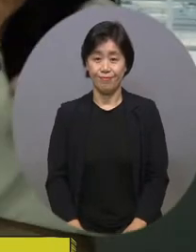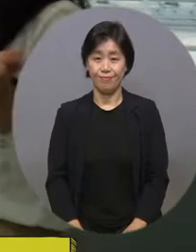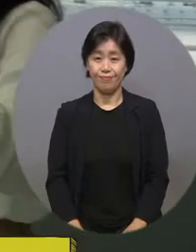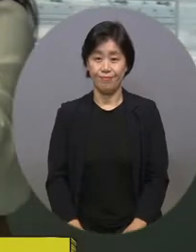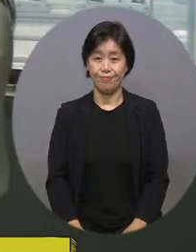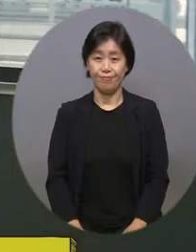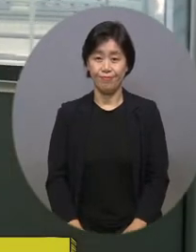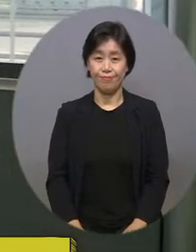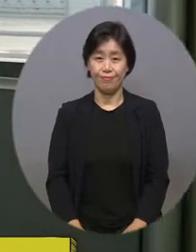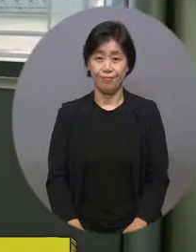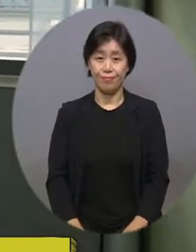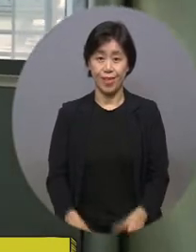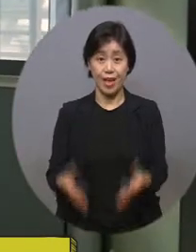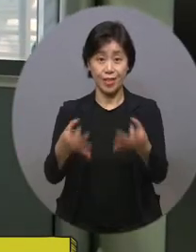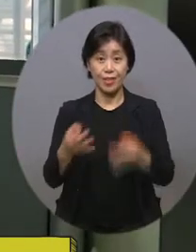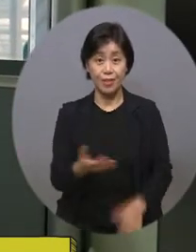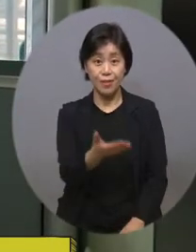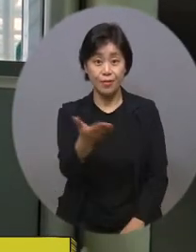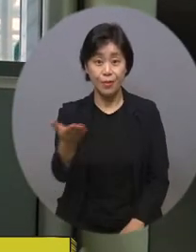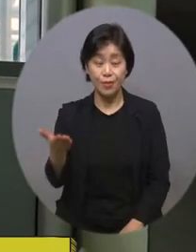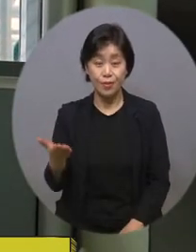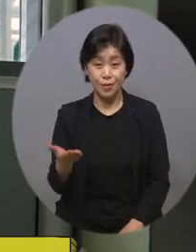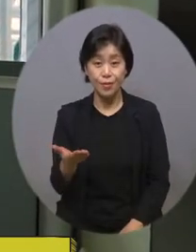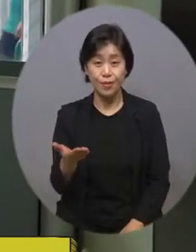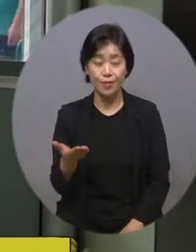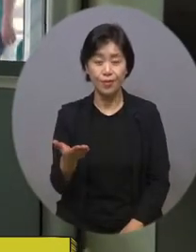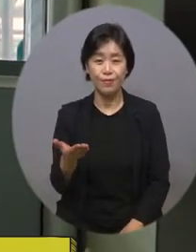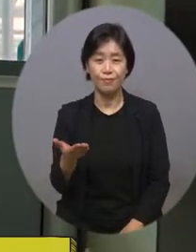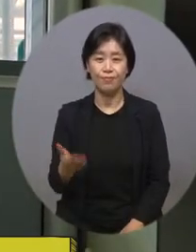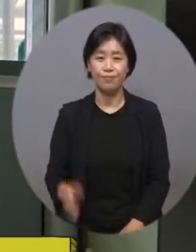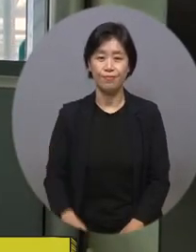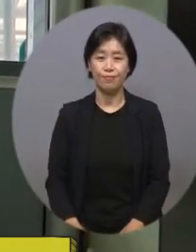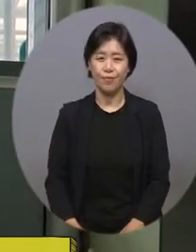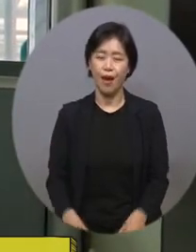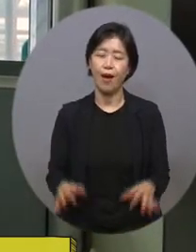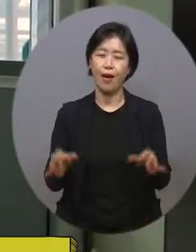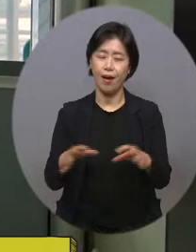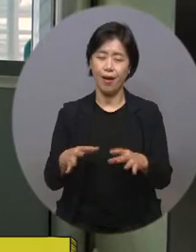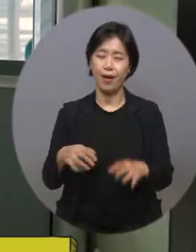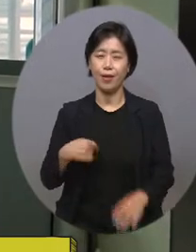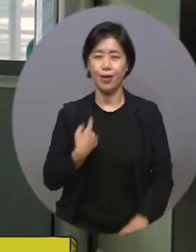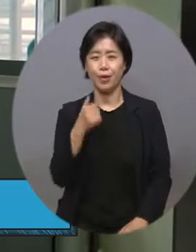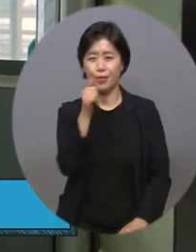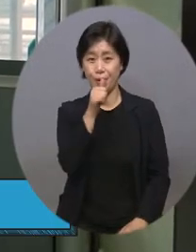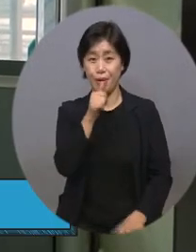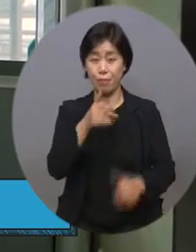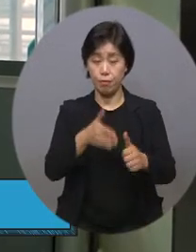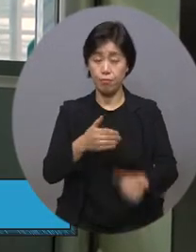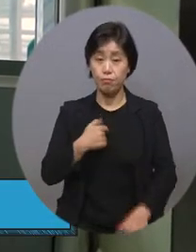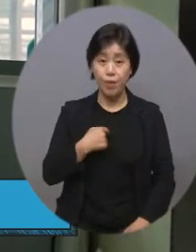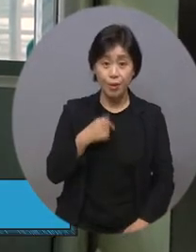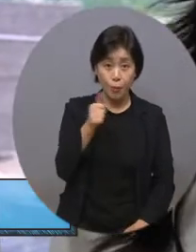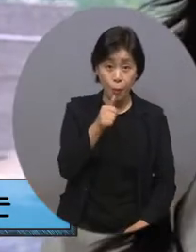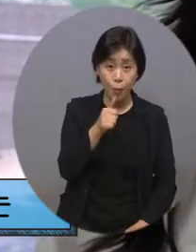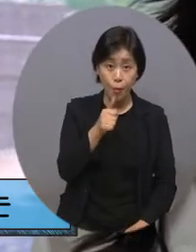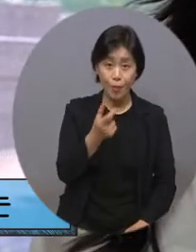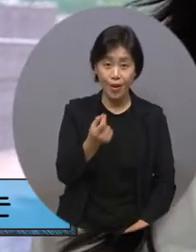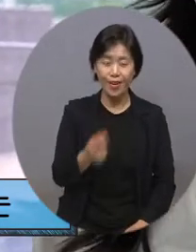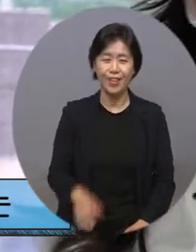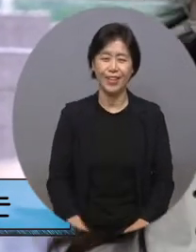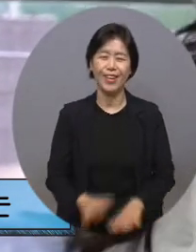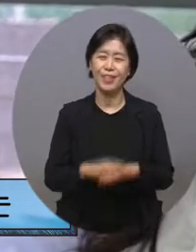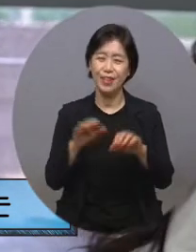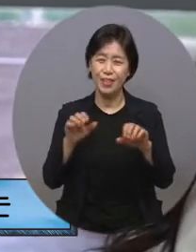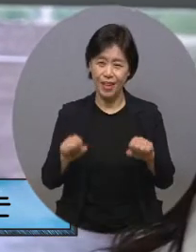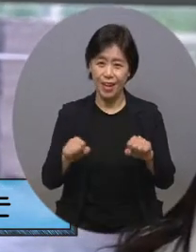이렇게 앞쪽에 저희 지금 이제 보시는 시청자분들께 간단한 자기소개 부탁드릴게요. 제 소개요? 네. 네,